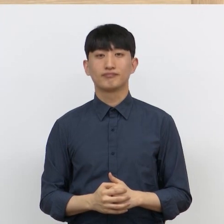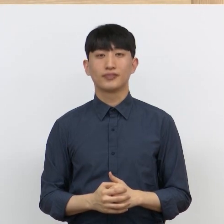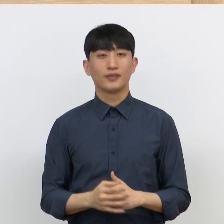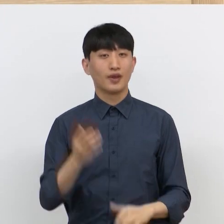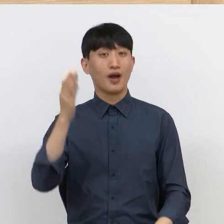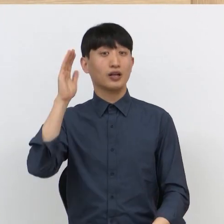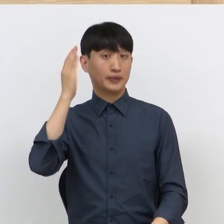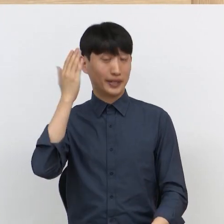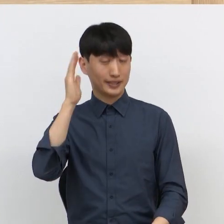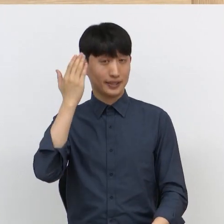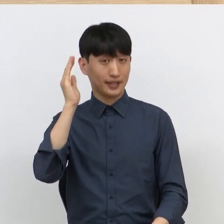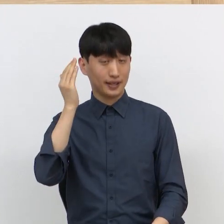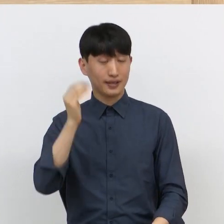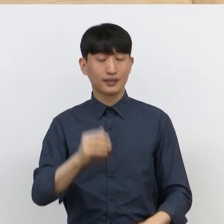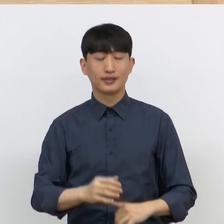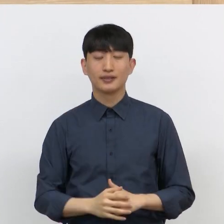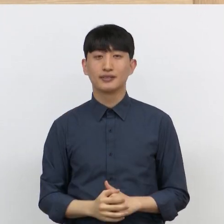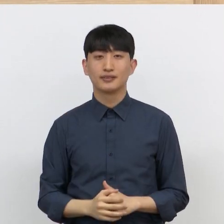최근에